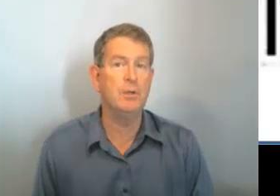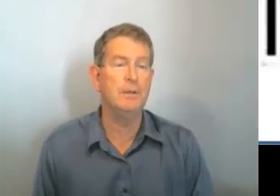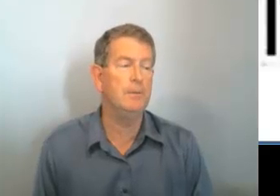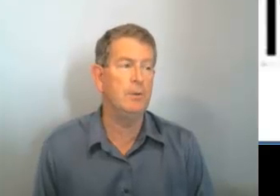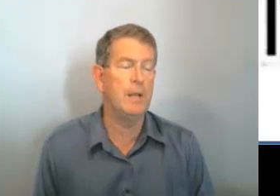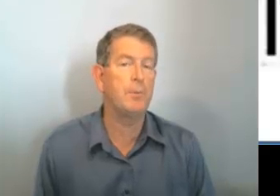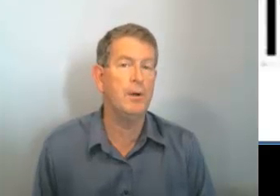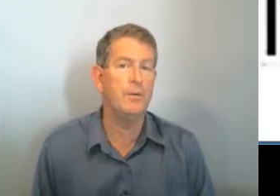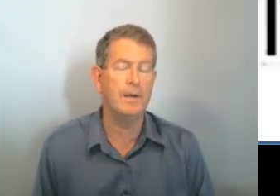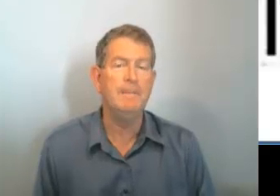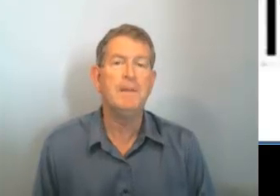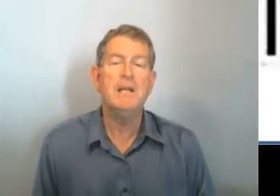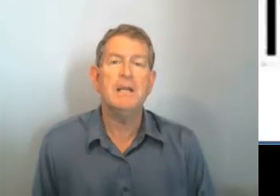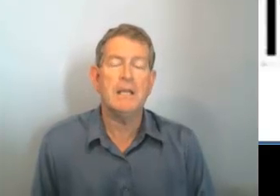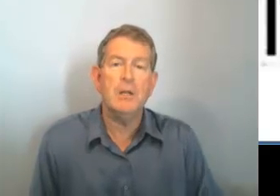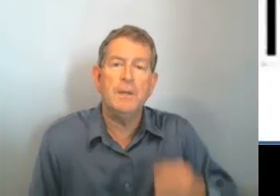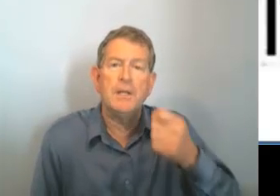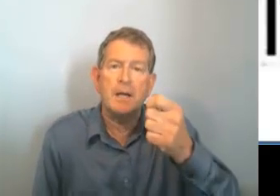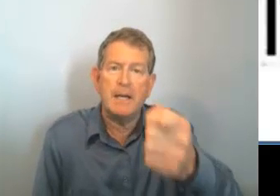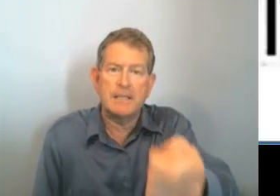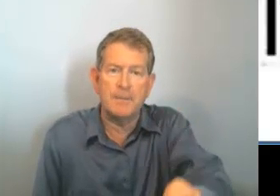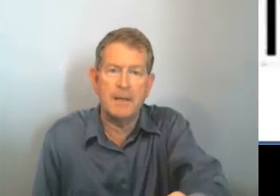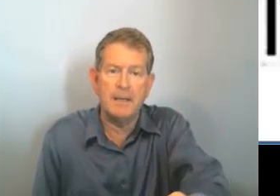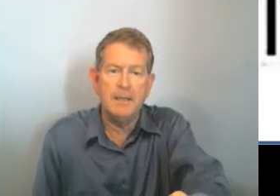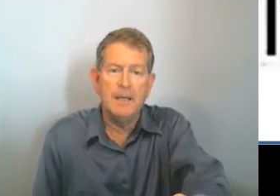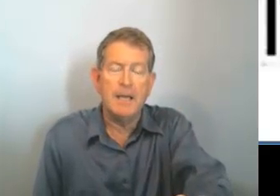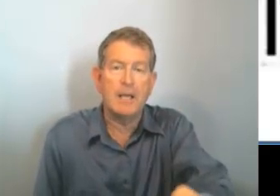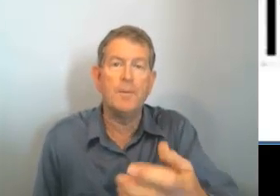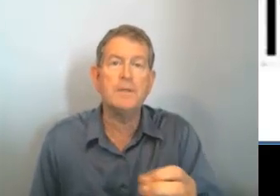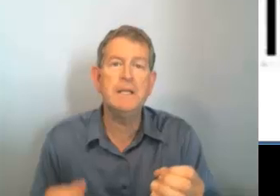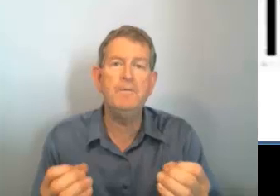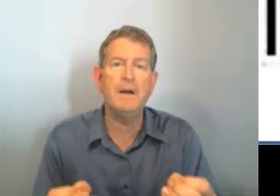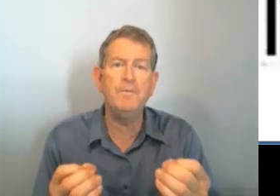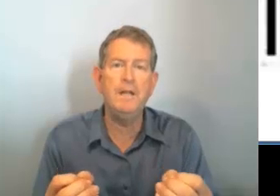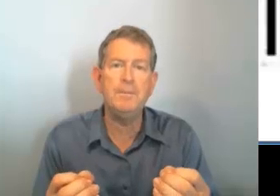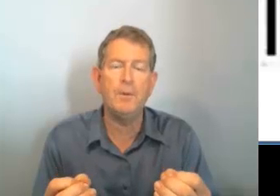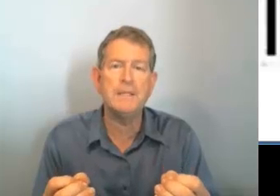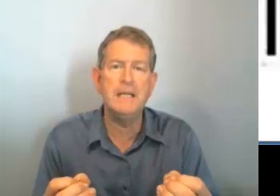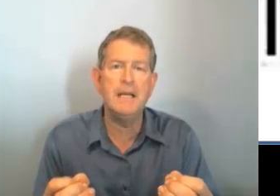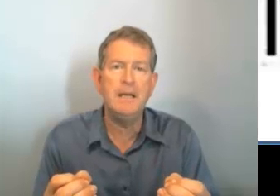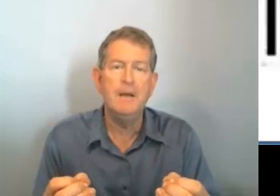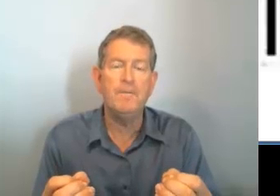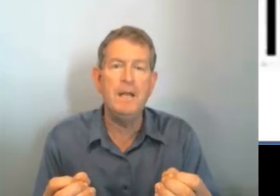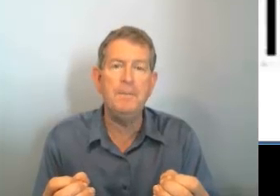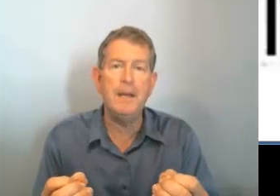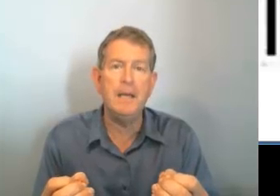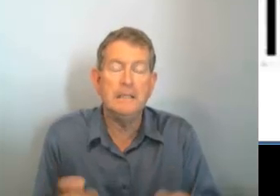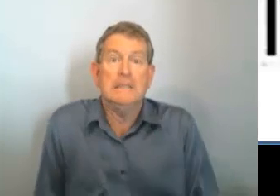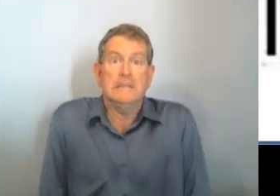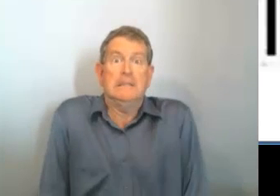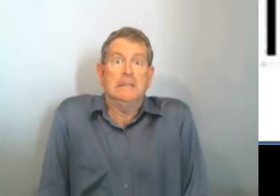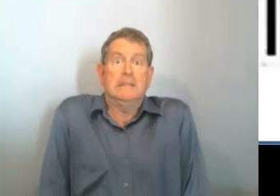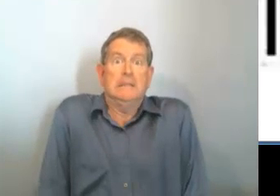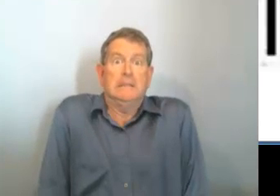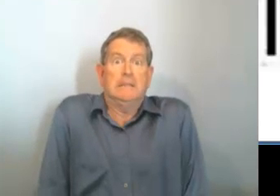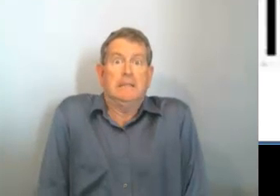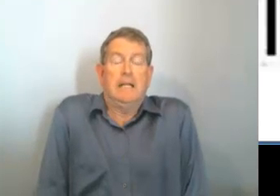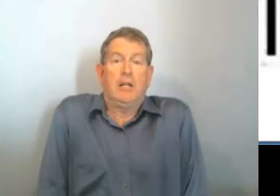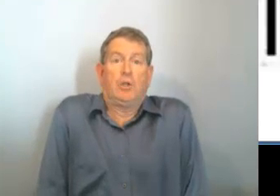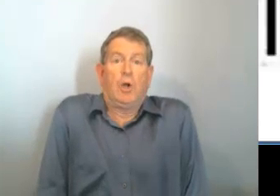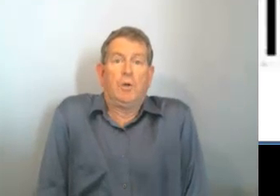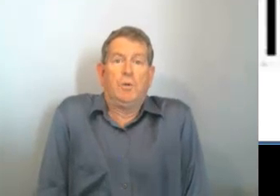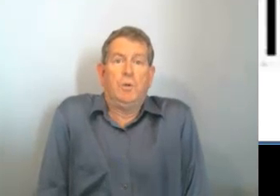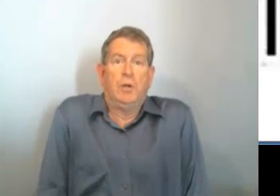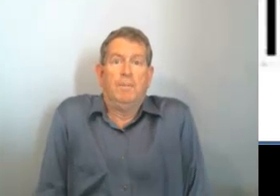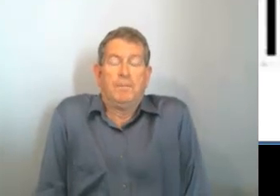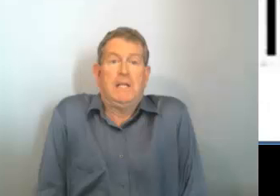examen, une épreuve. Hein. Il lui donne un examen. Et comment est-ce qu'il va, Philippe? Comment est-ce qu'il est? Philippe est... Il